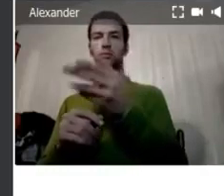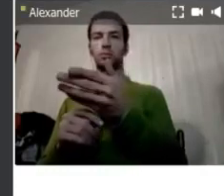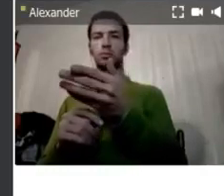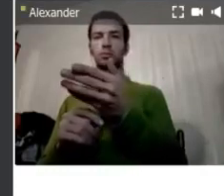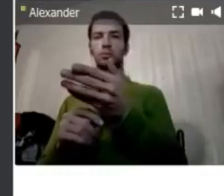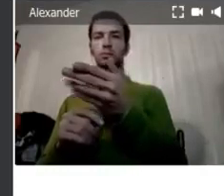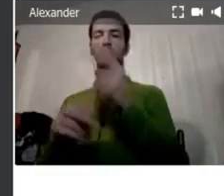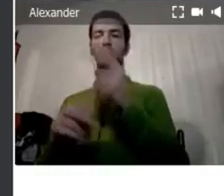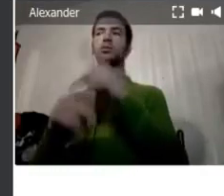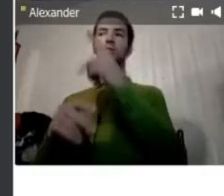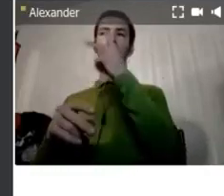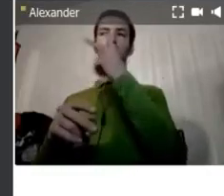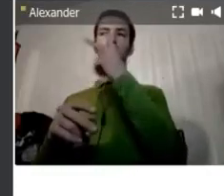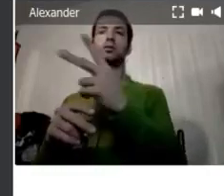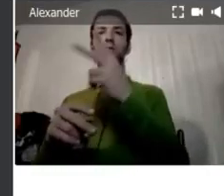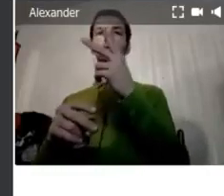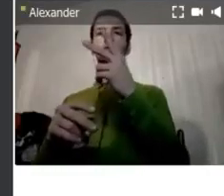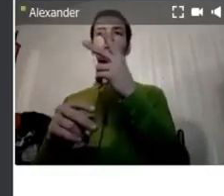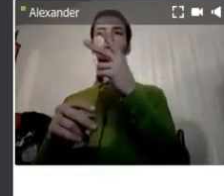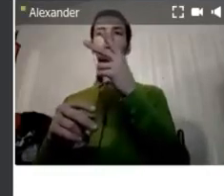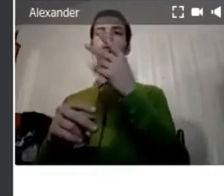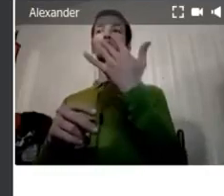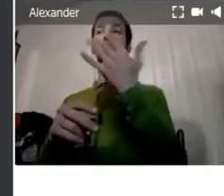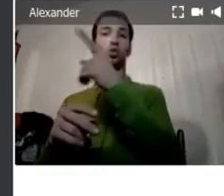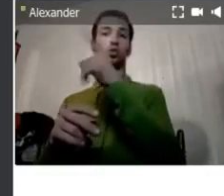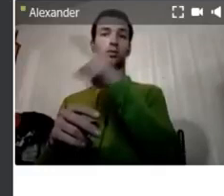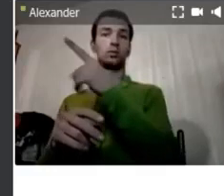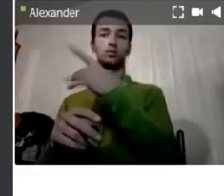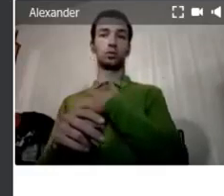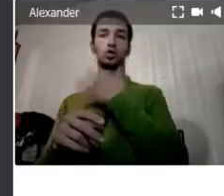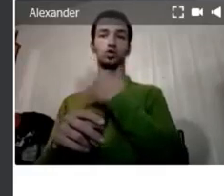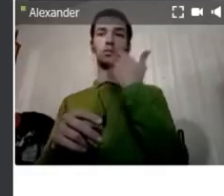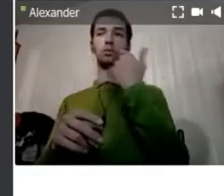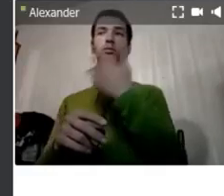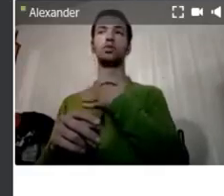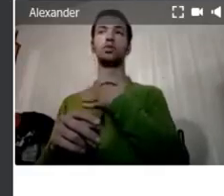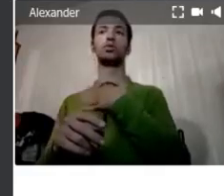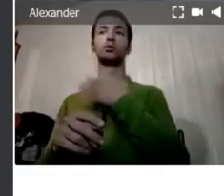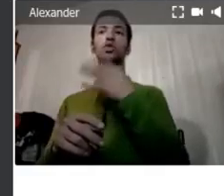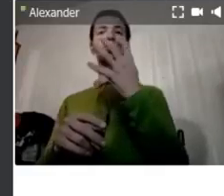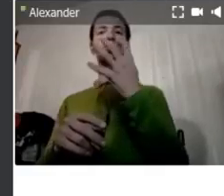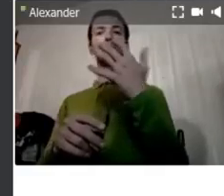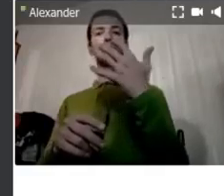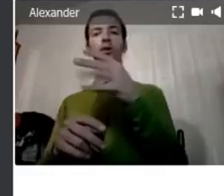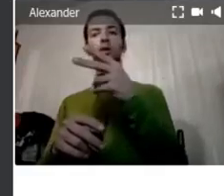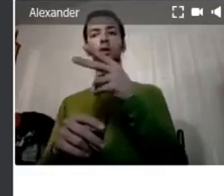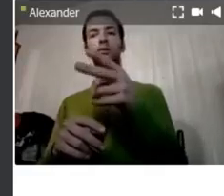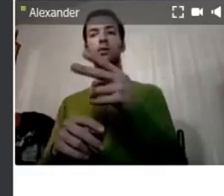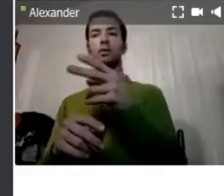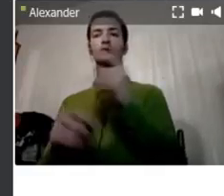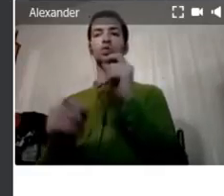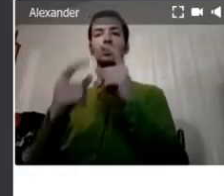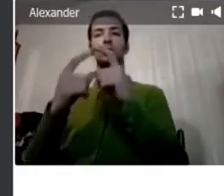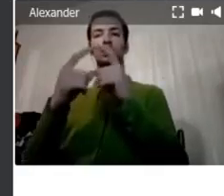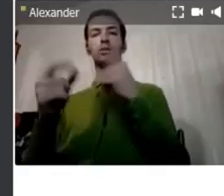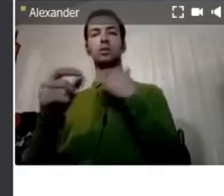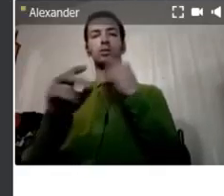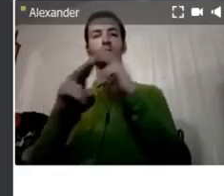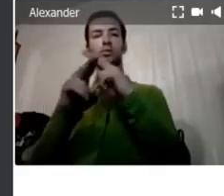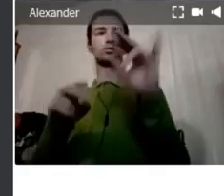У клиента ценных бумаг на 671 тысячу евро. Больше, чем на 500 000 евро.